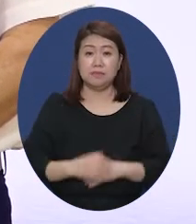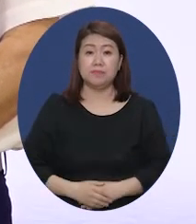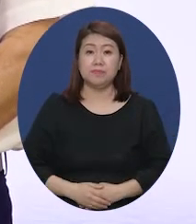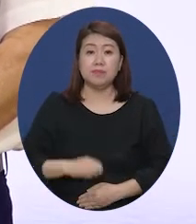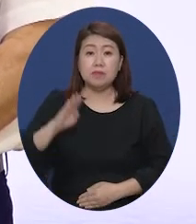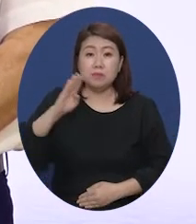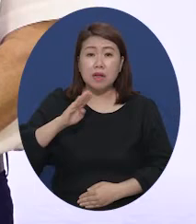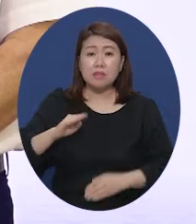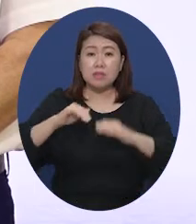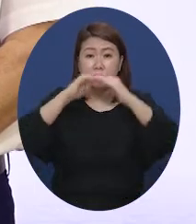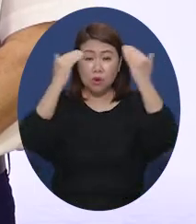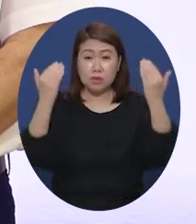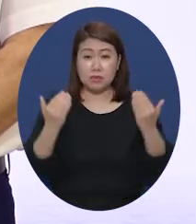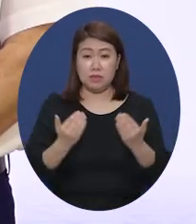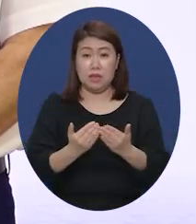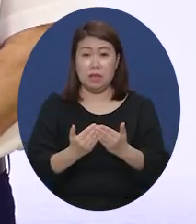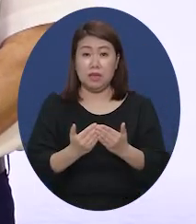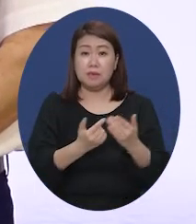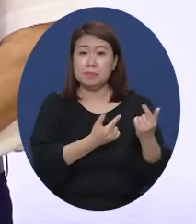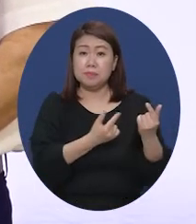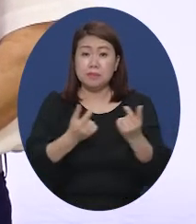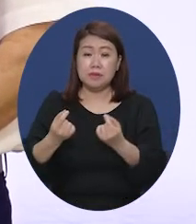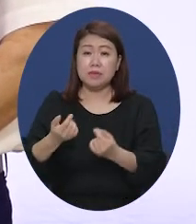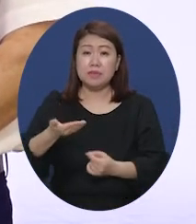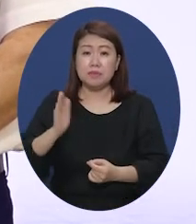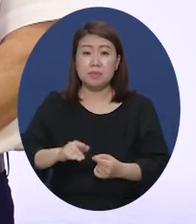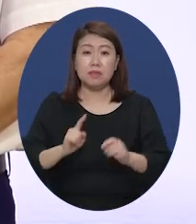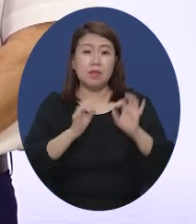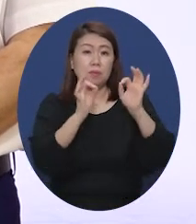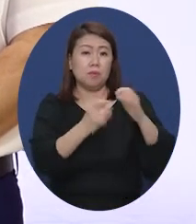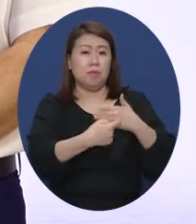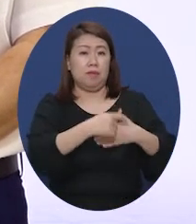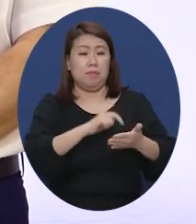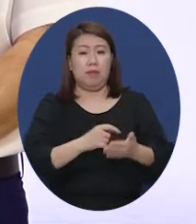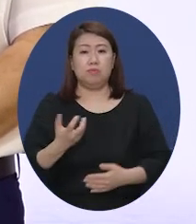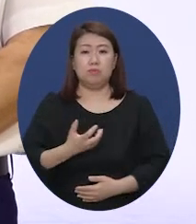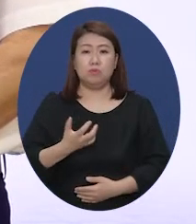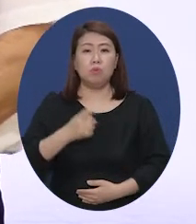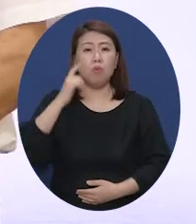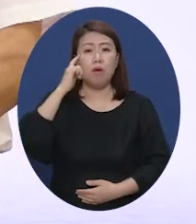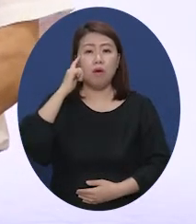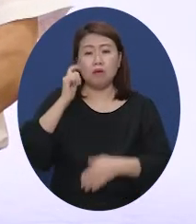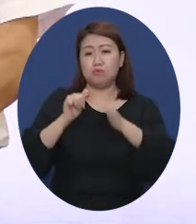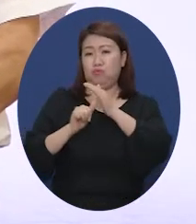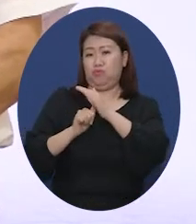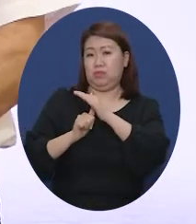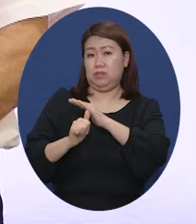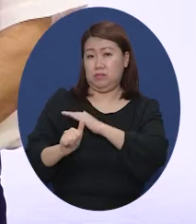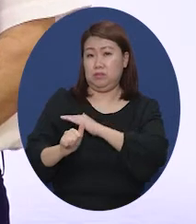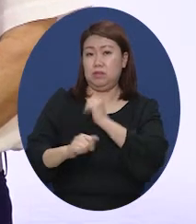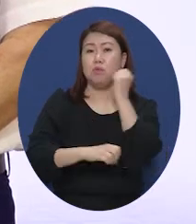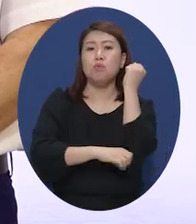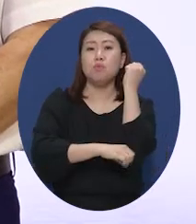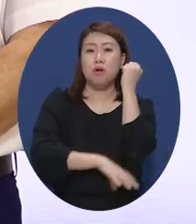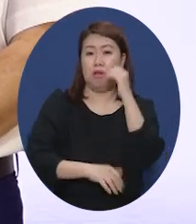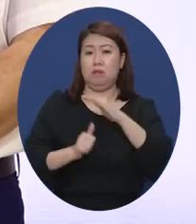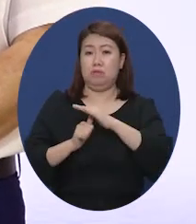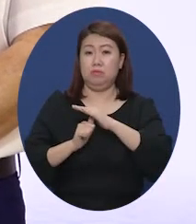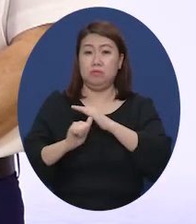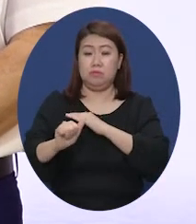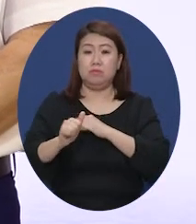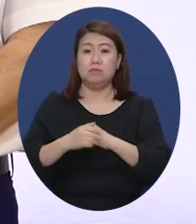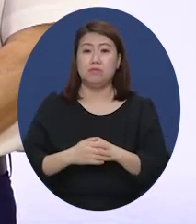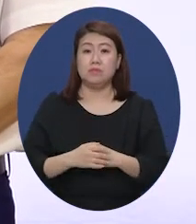국가이지만 특히 이 꼬맹이들을 보면서 제가 굉장히 마음이 아팠습니다. 사실 이들이 주인이었잖아, 그죠? 백인들이 1500년에